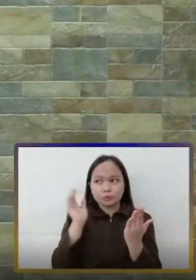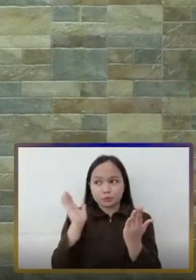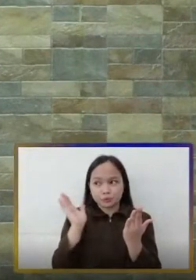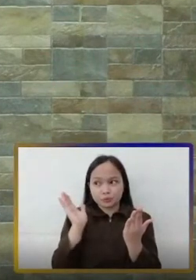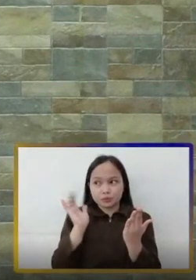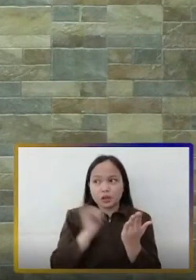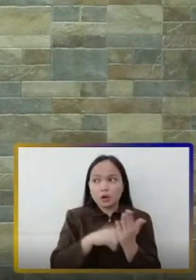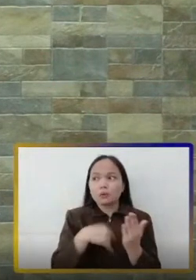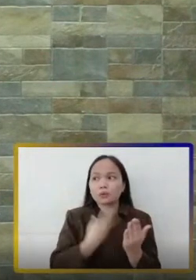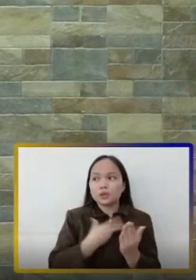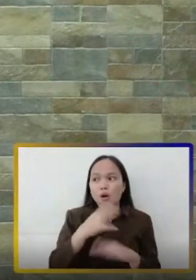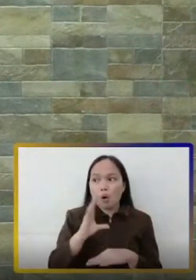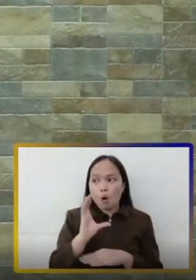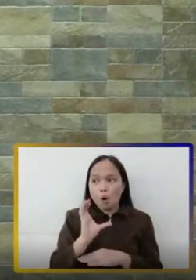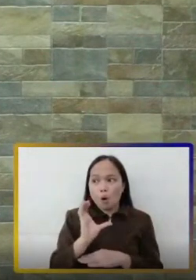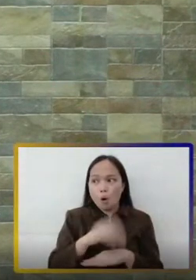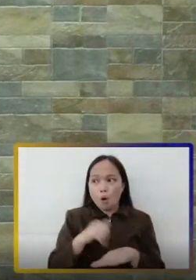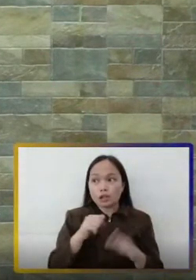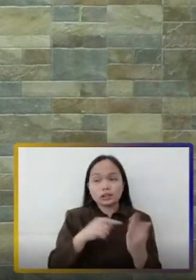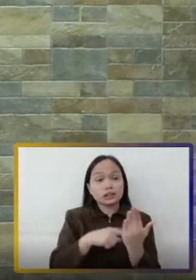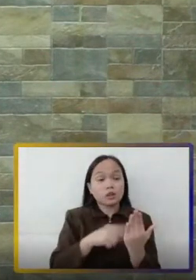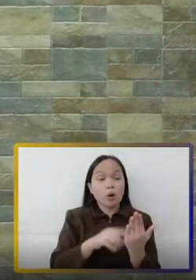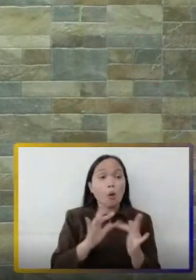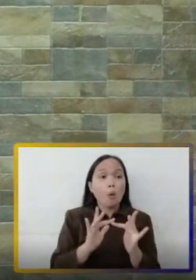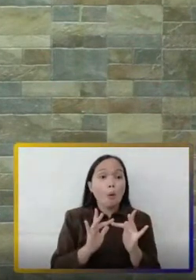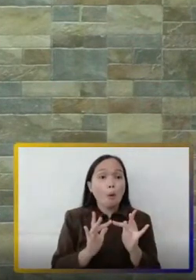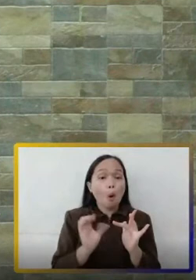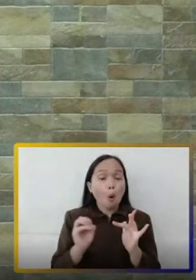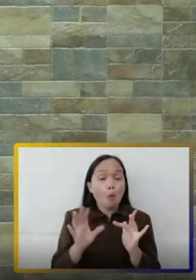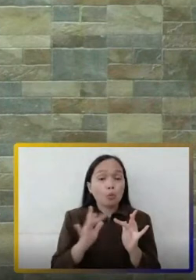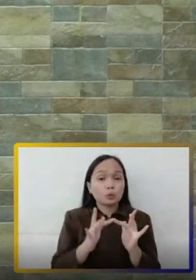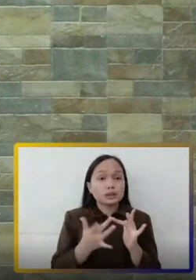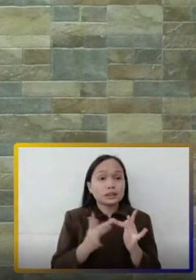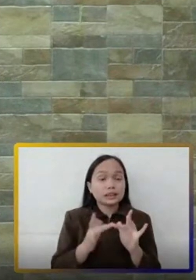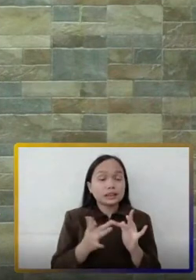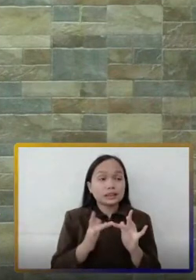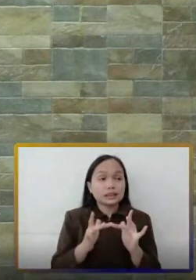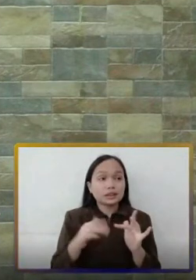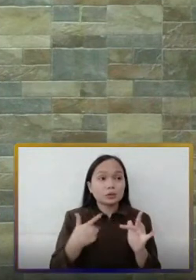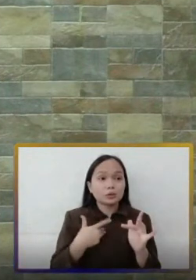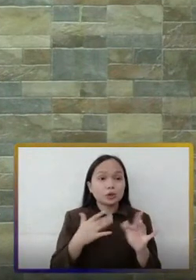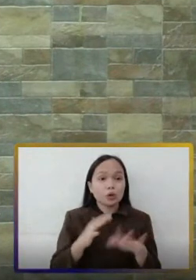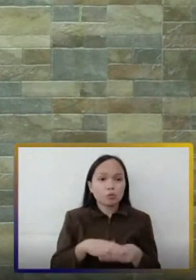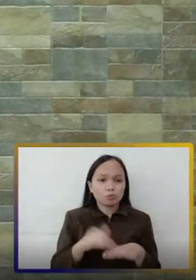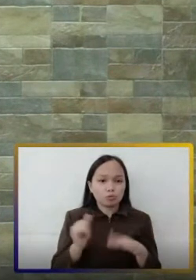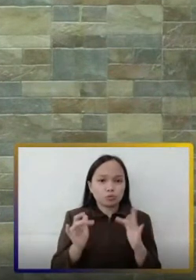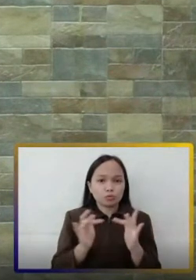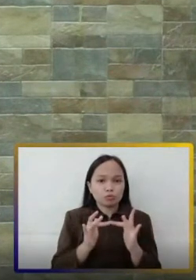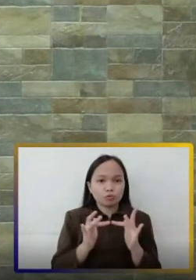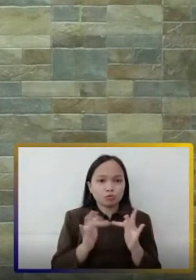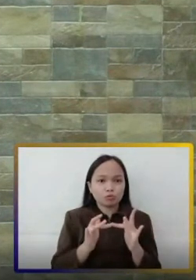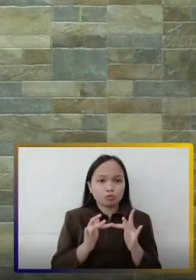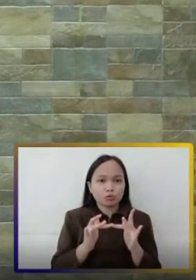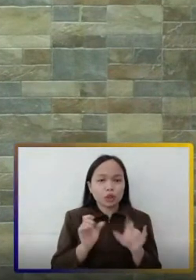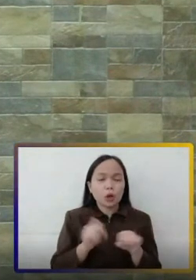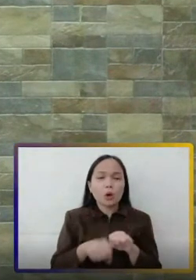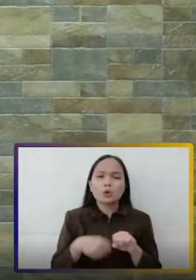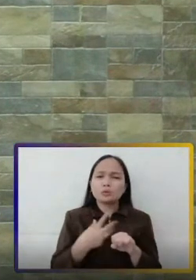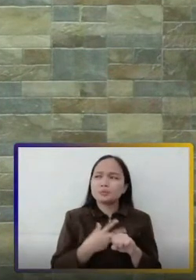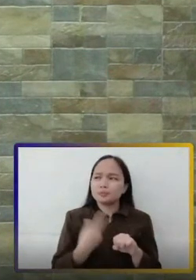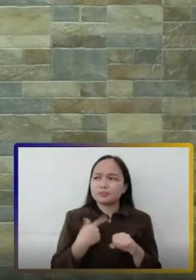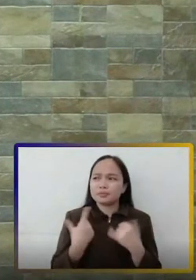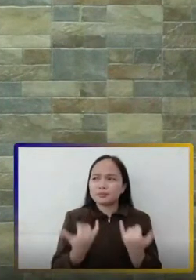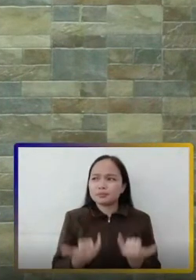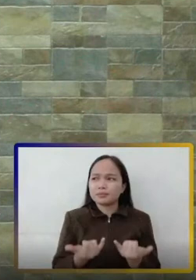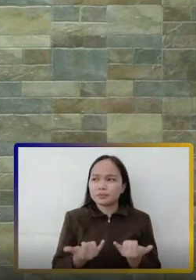That's what we call internet. See? Now, meron lamang po akong mga ilang